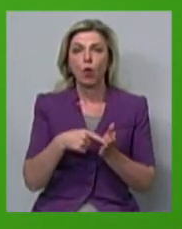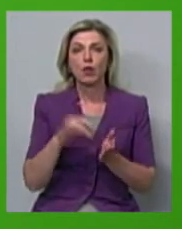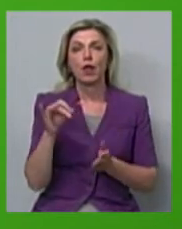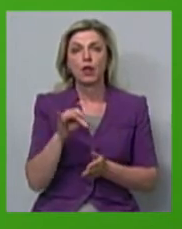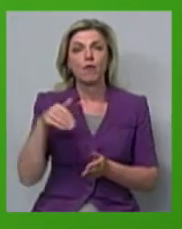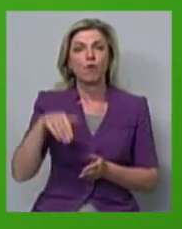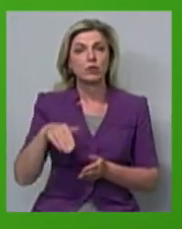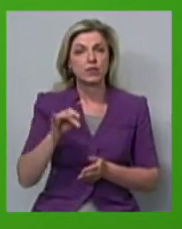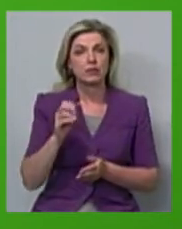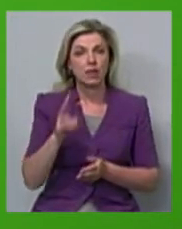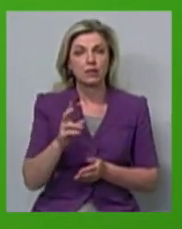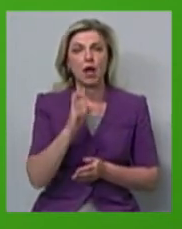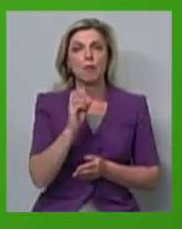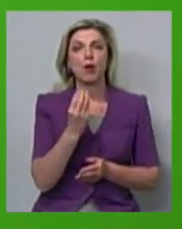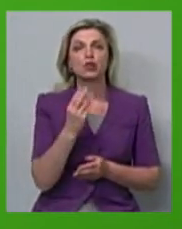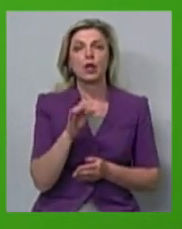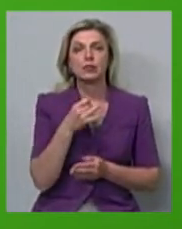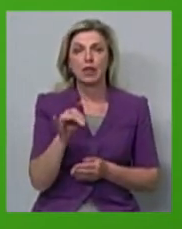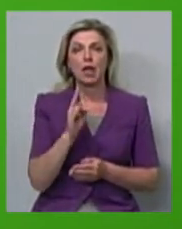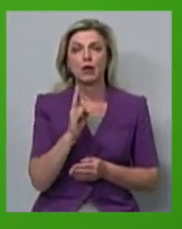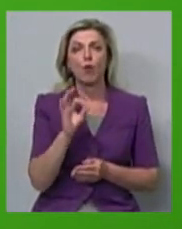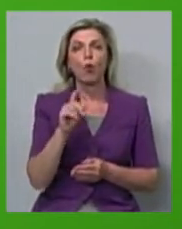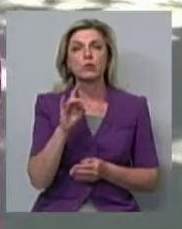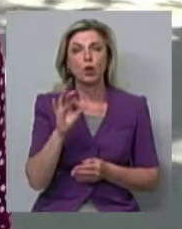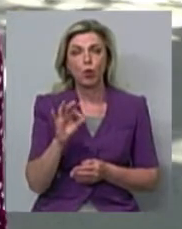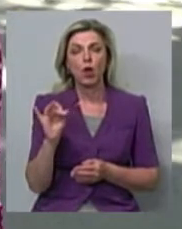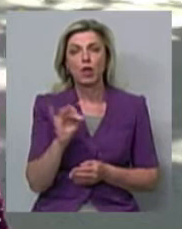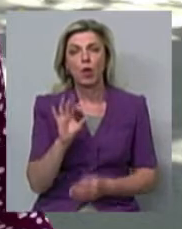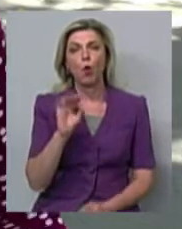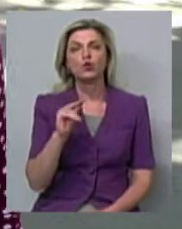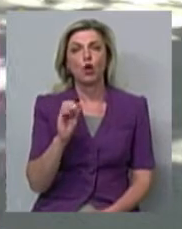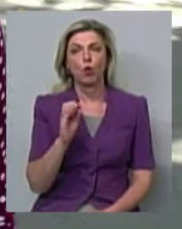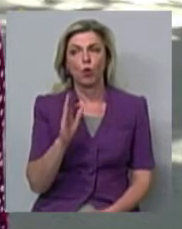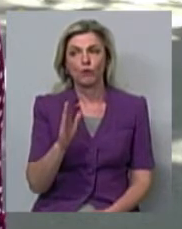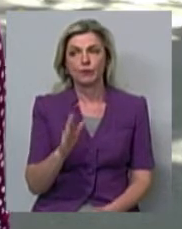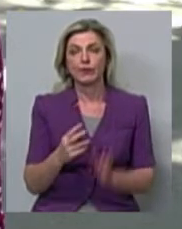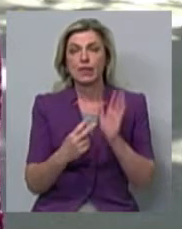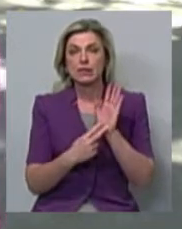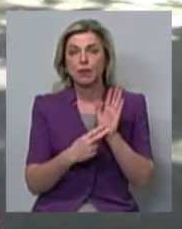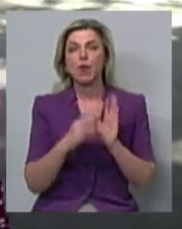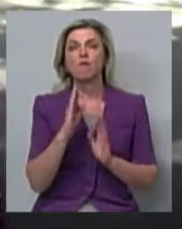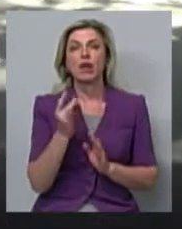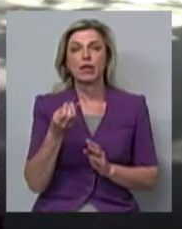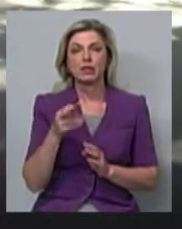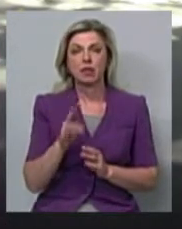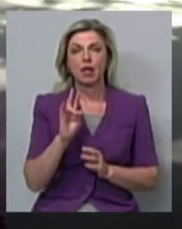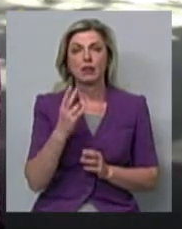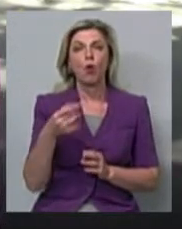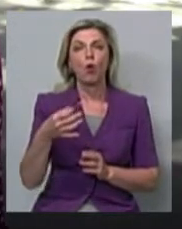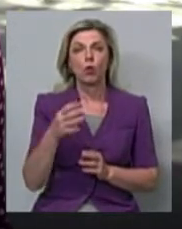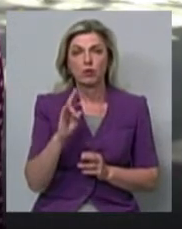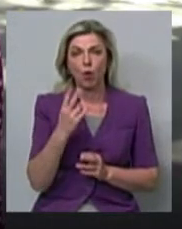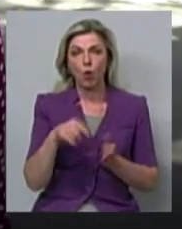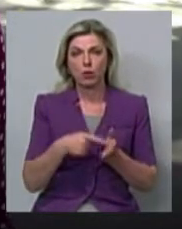а також Баштанський, Кривоозерський та Очаківський райони. Від 7 вересня Миколаїв знаходиться у жовтій зоні